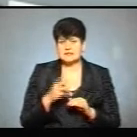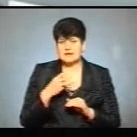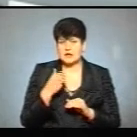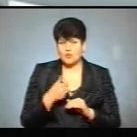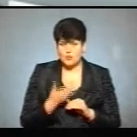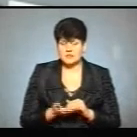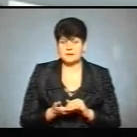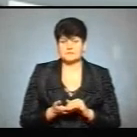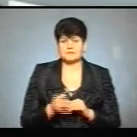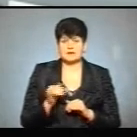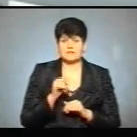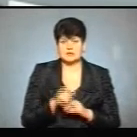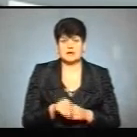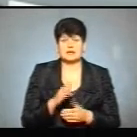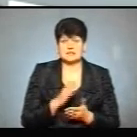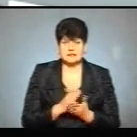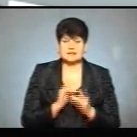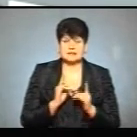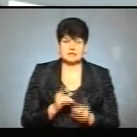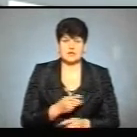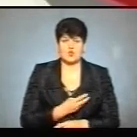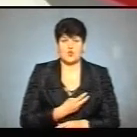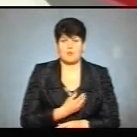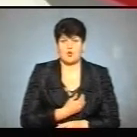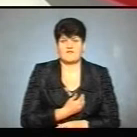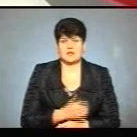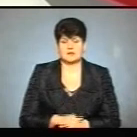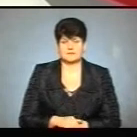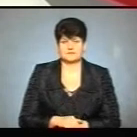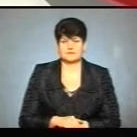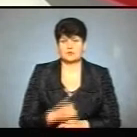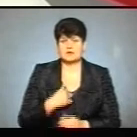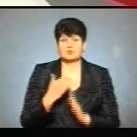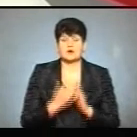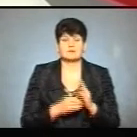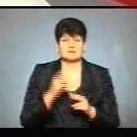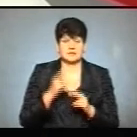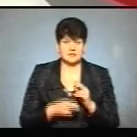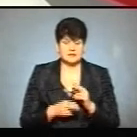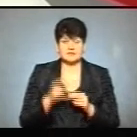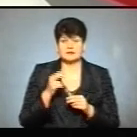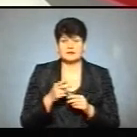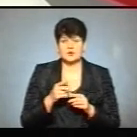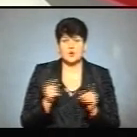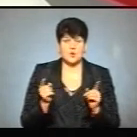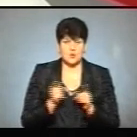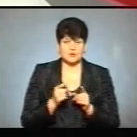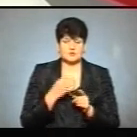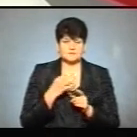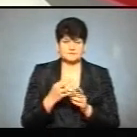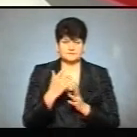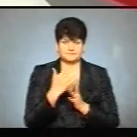роки, і вона є виключно добровільною. У нас програма вже завершується. Наостанок, будь ласка, коротко перелічіть